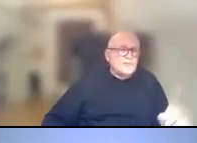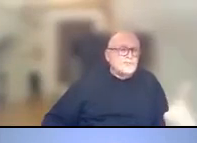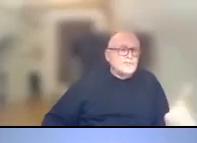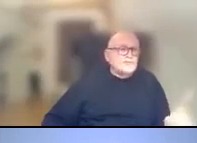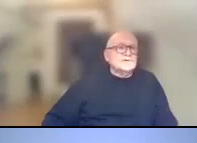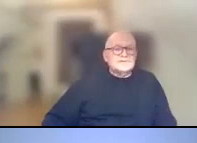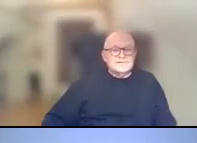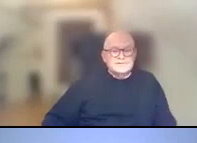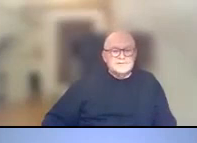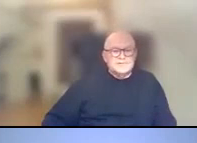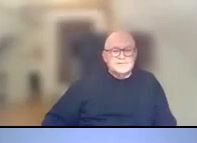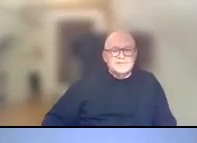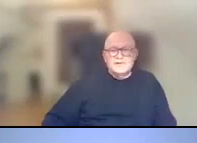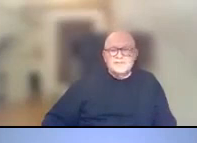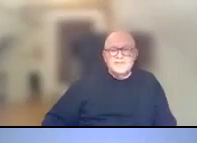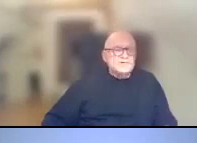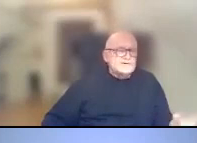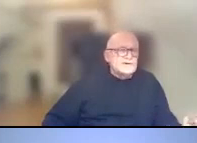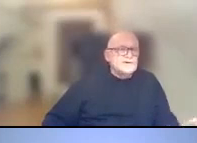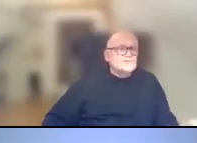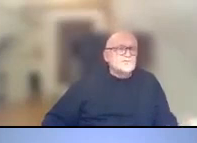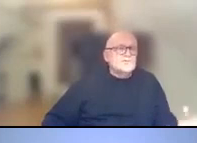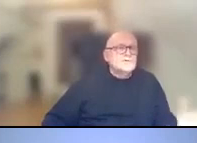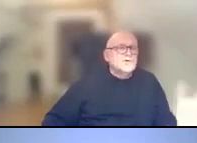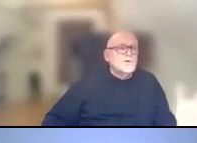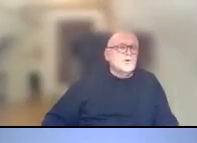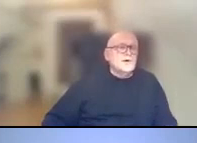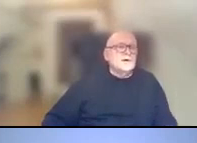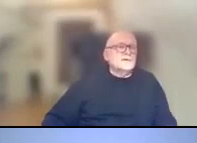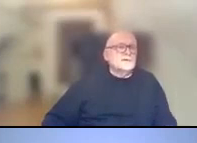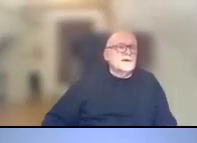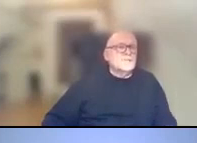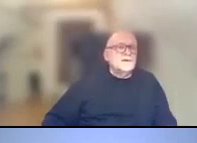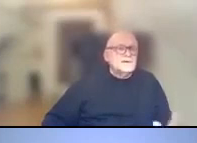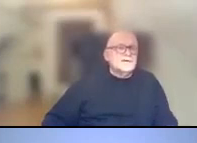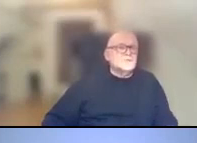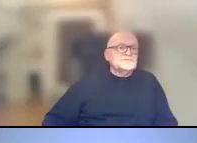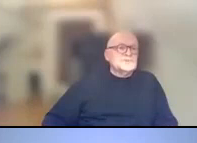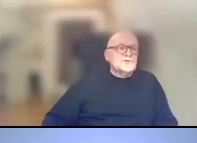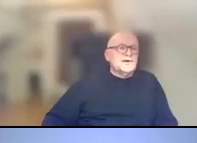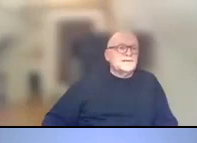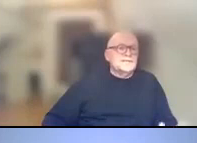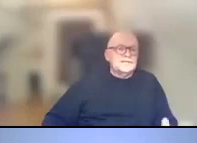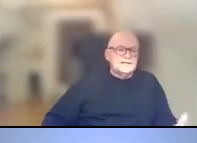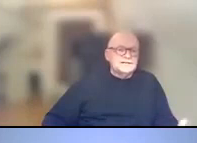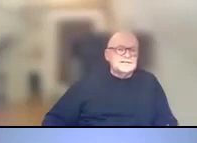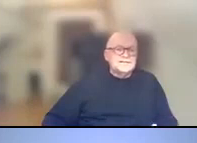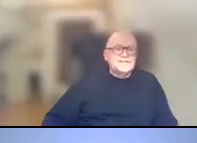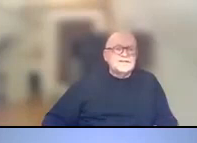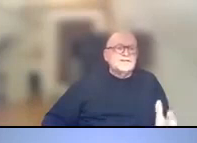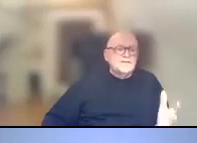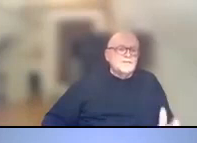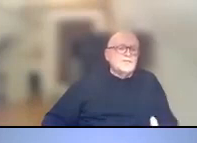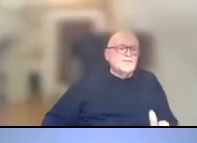auch bemüht, das zu tun in dem Buch, das Sie eben schon hochgehalten haben. Hier kommt es nochmal, da ist